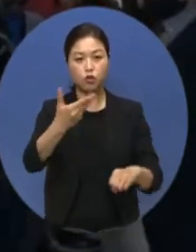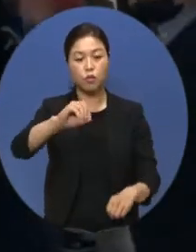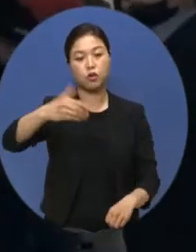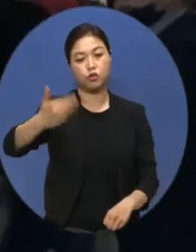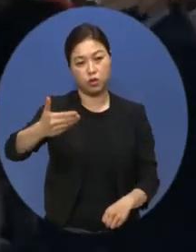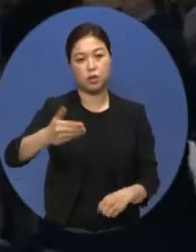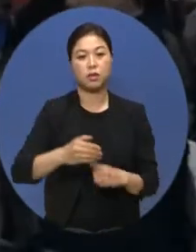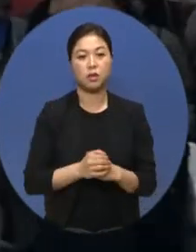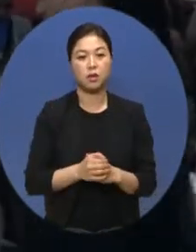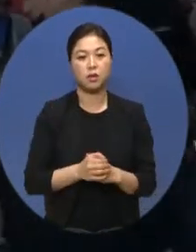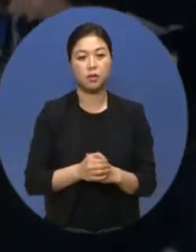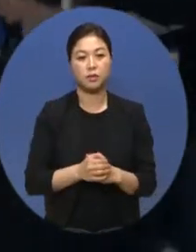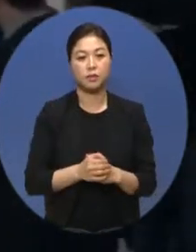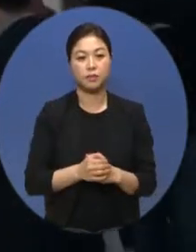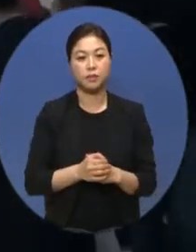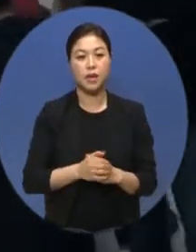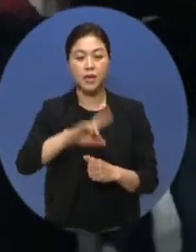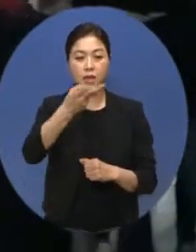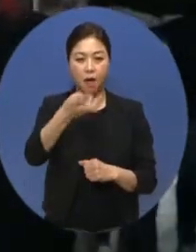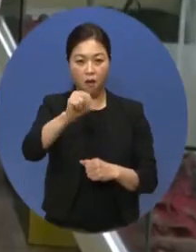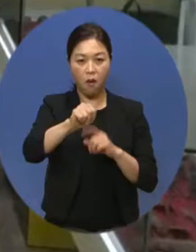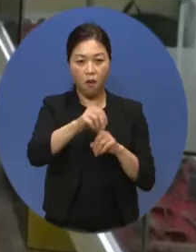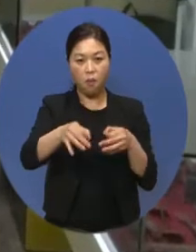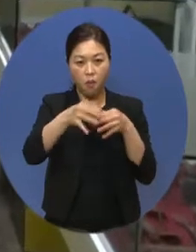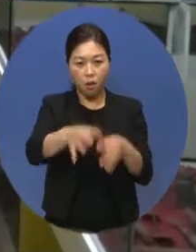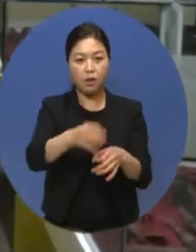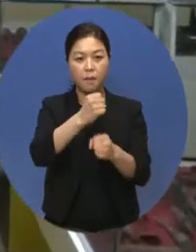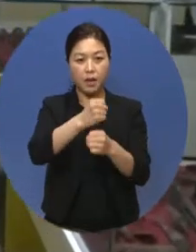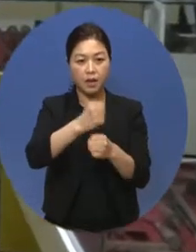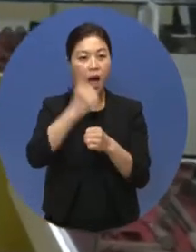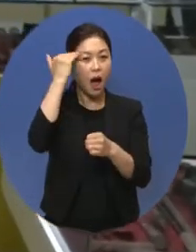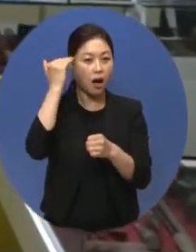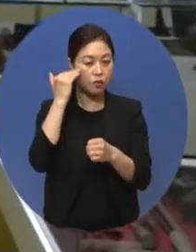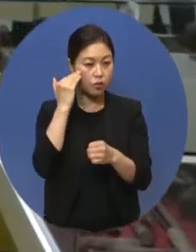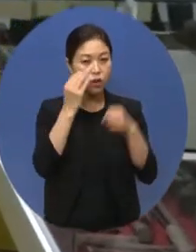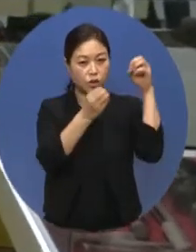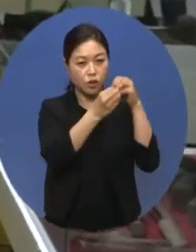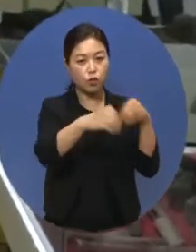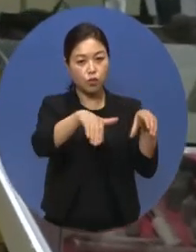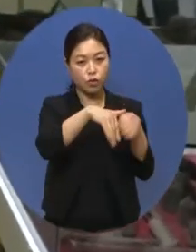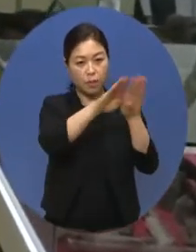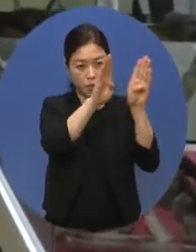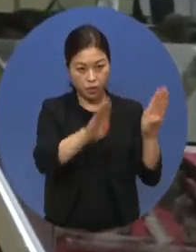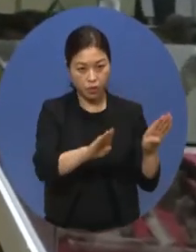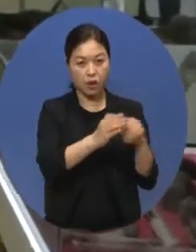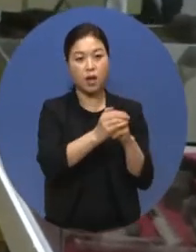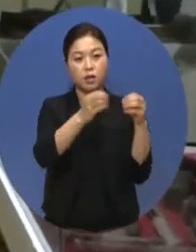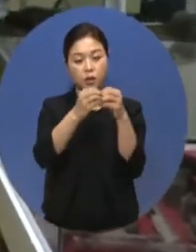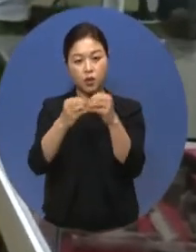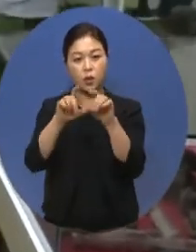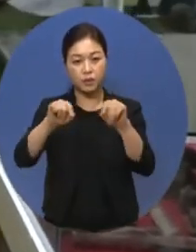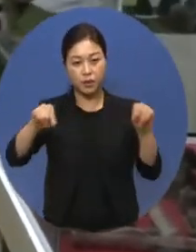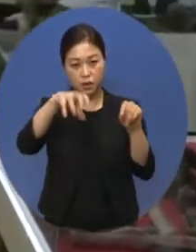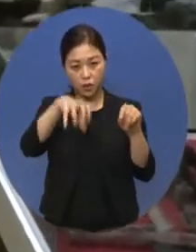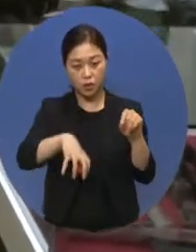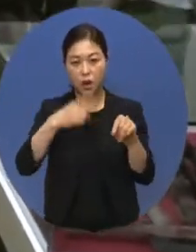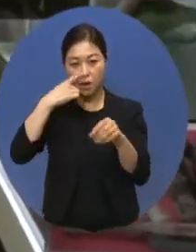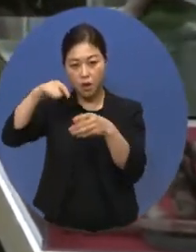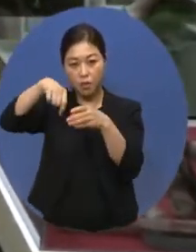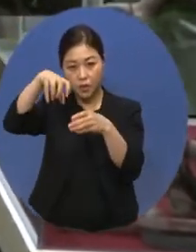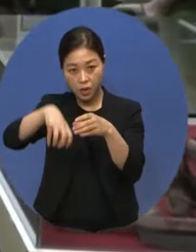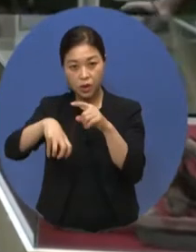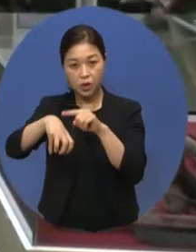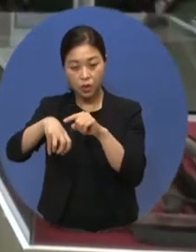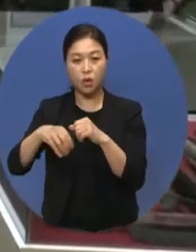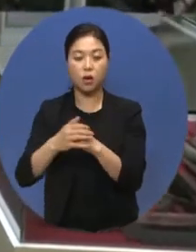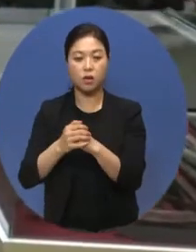부지에는 200여억 원을 들여서 조성한 한국 전통문화 박물관, 전통 음식관, 커피숍, 컨벤션